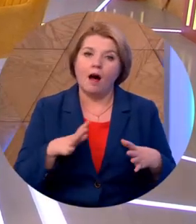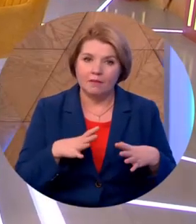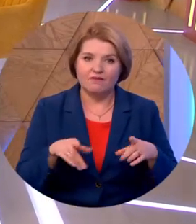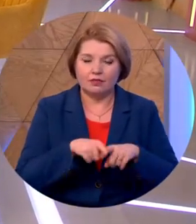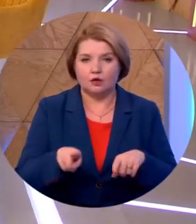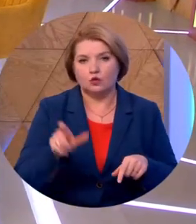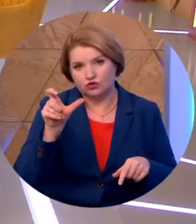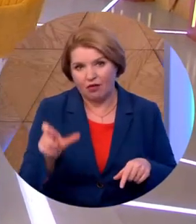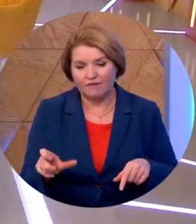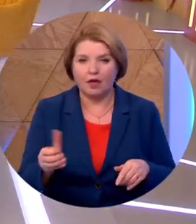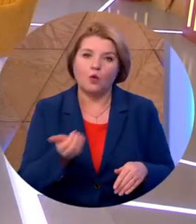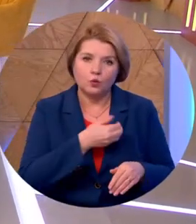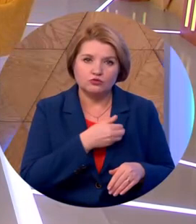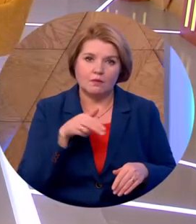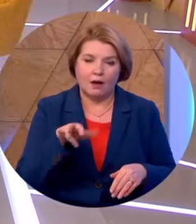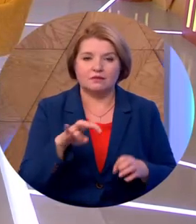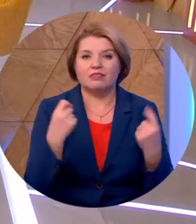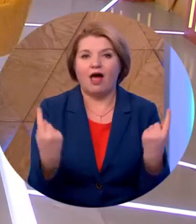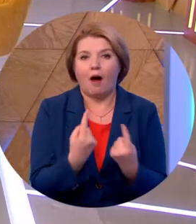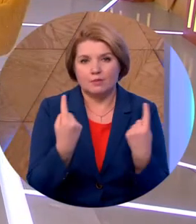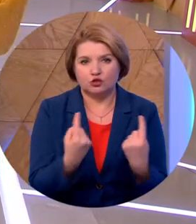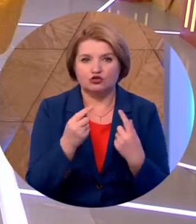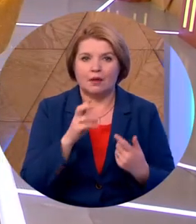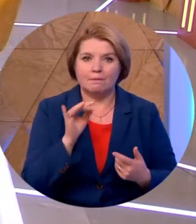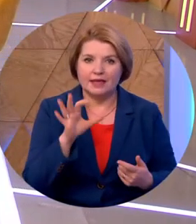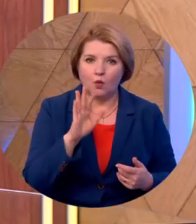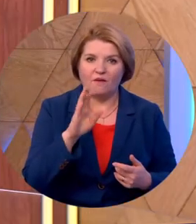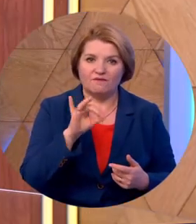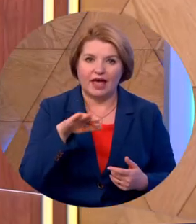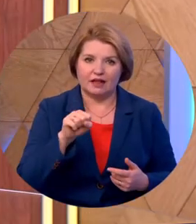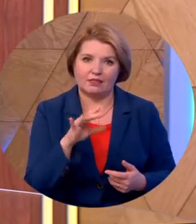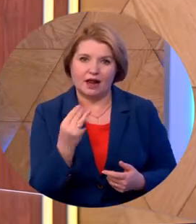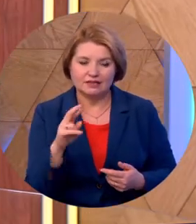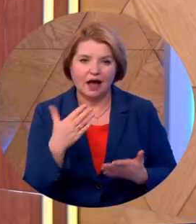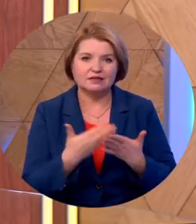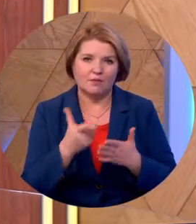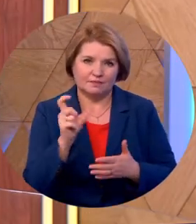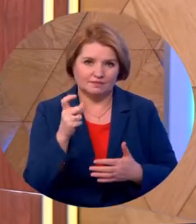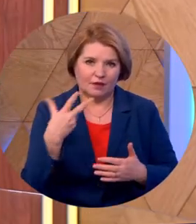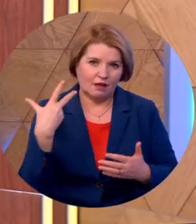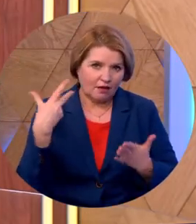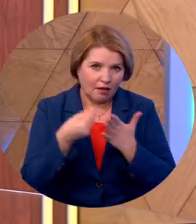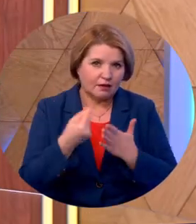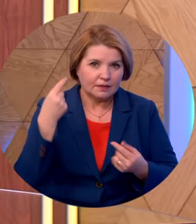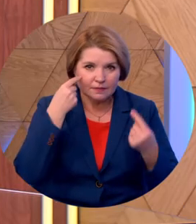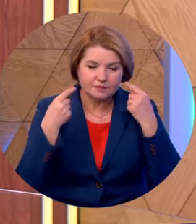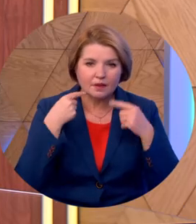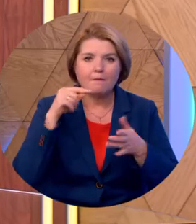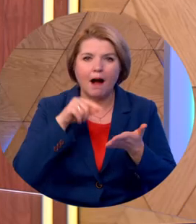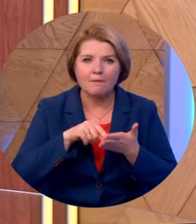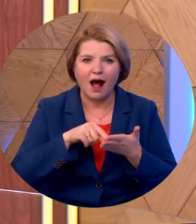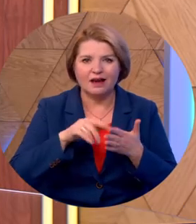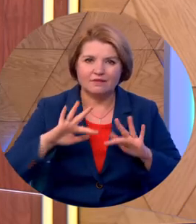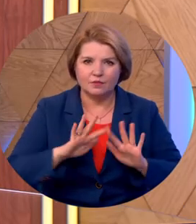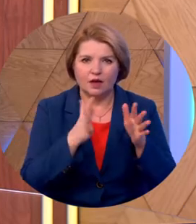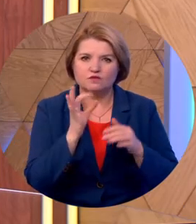решился человек на обычную биоревитализацию и всё-таки попали ему там в сосудики всё-таки есть какие-то синички или может